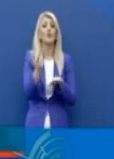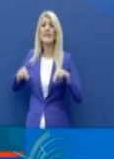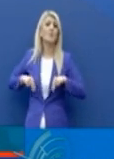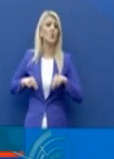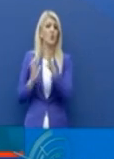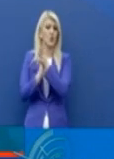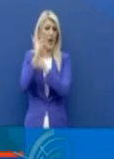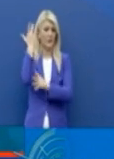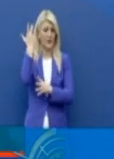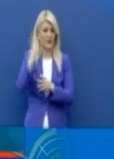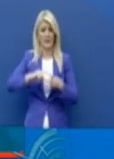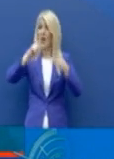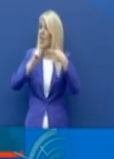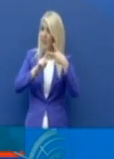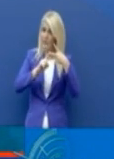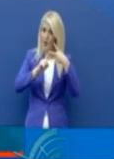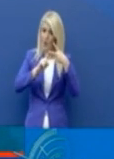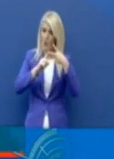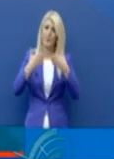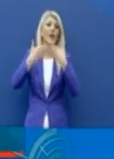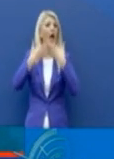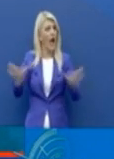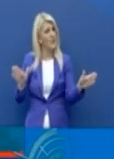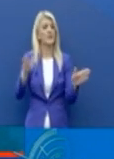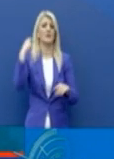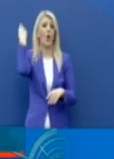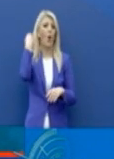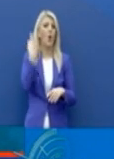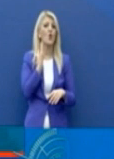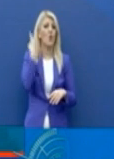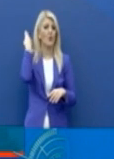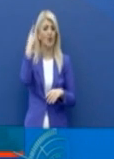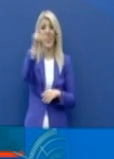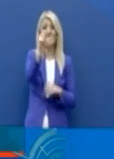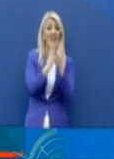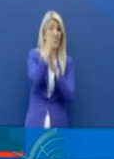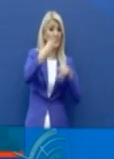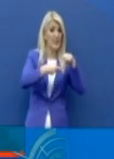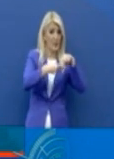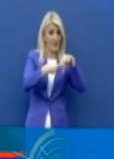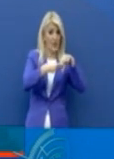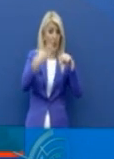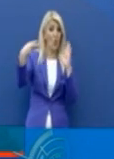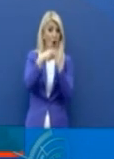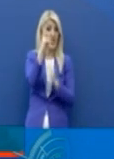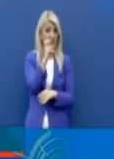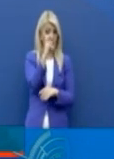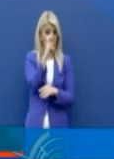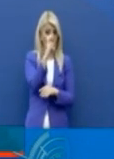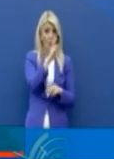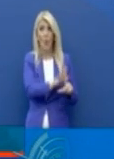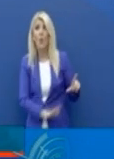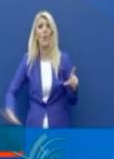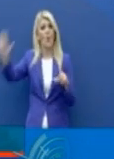away. Δεύτερον, το άνοιγμα των κομμωτηρίων από την Δευτέρα 14 Δεκεμβρίου 2020 σε όλη τη